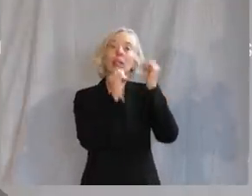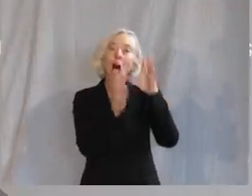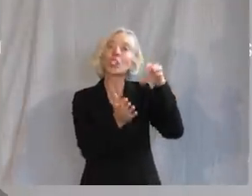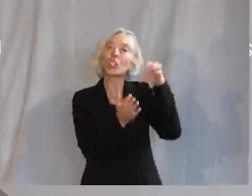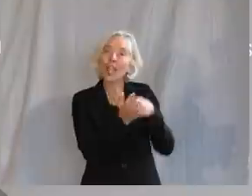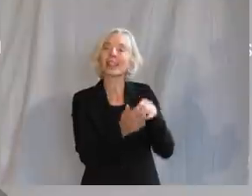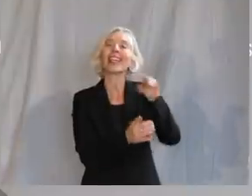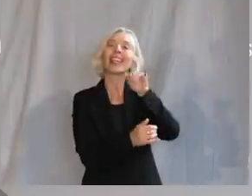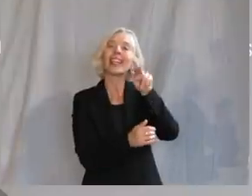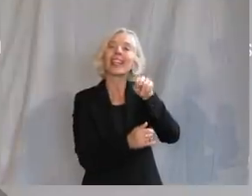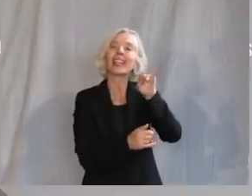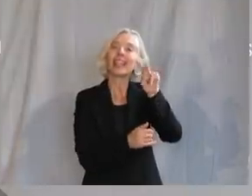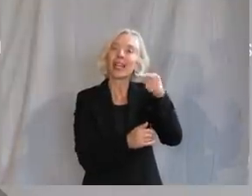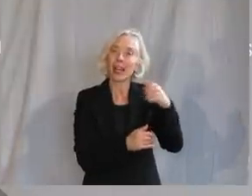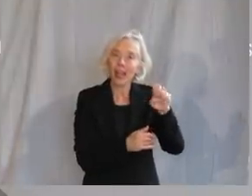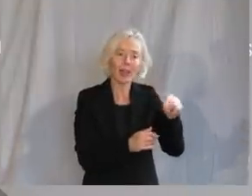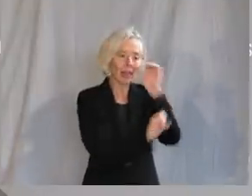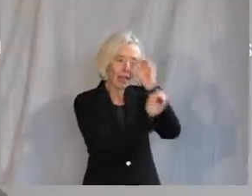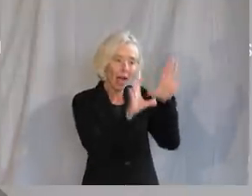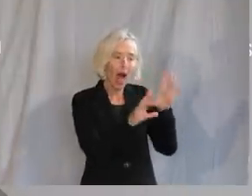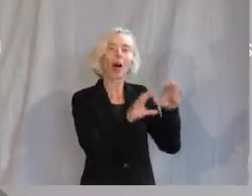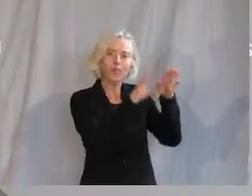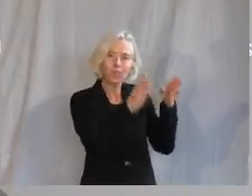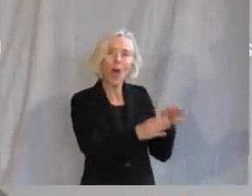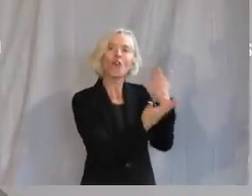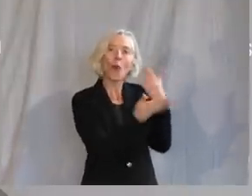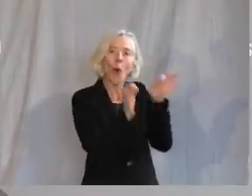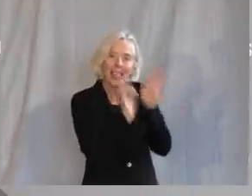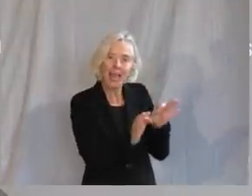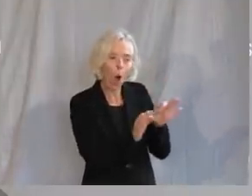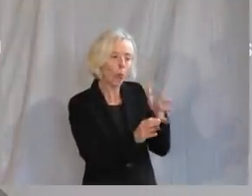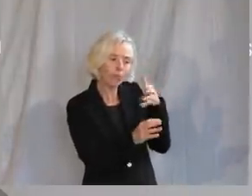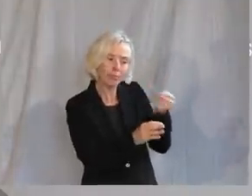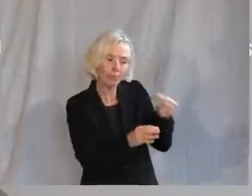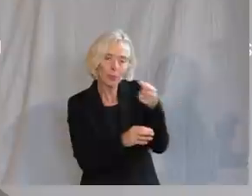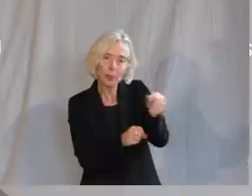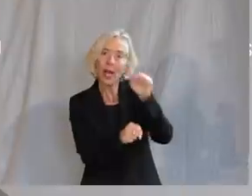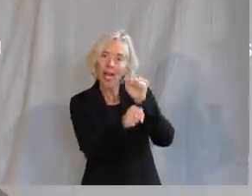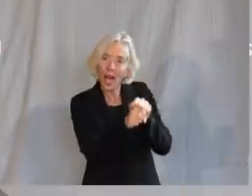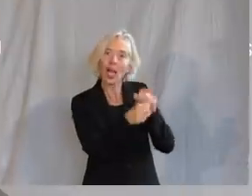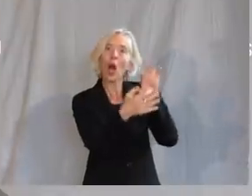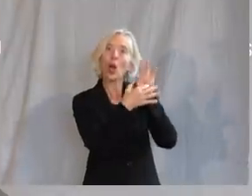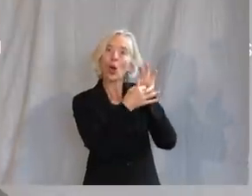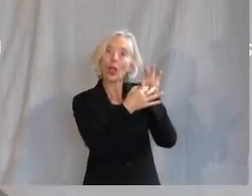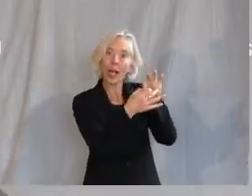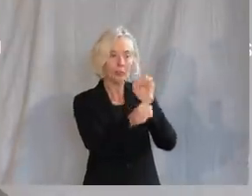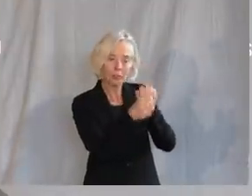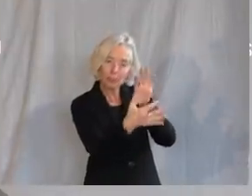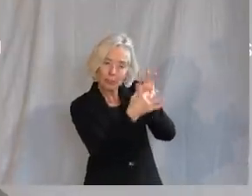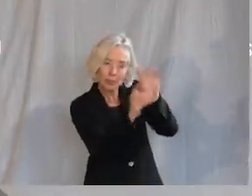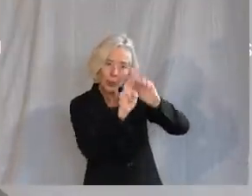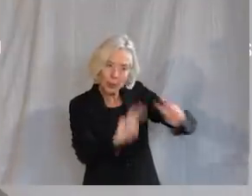also, wo entsprechend die Infektionen herkamen, konnten schnell die Kontakte ermitteln. Die Nachvollziehbarkeit